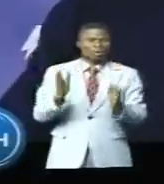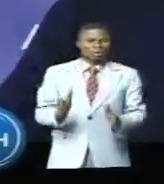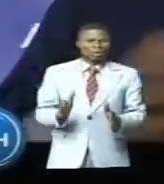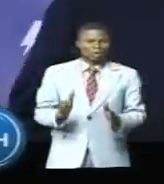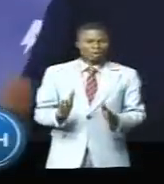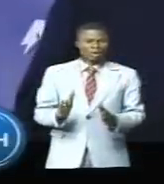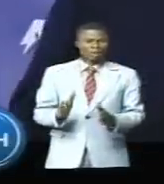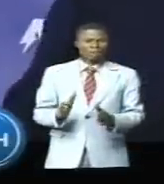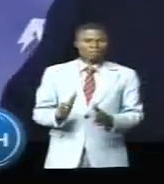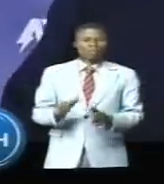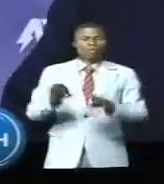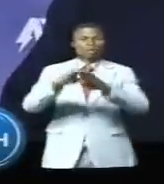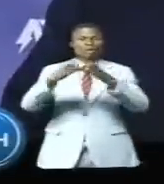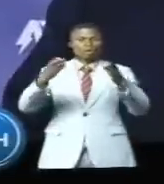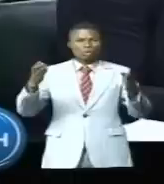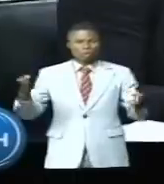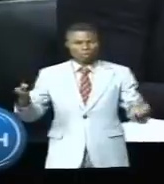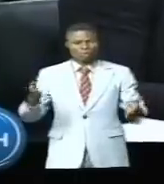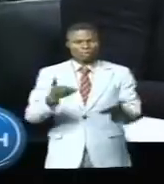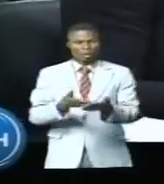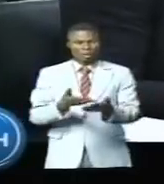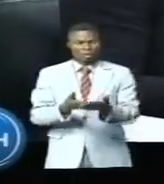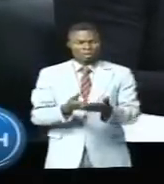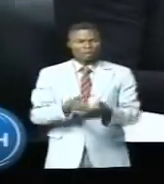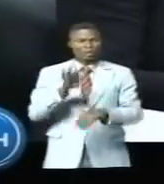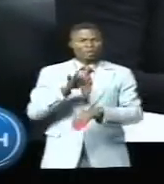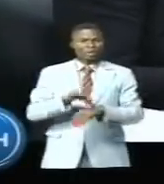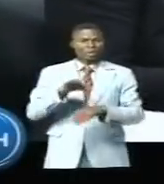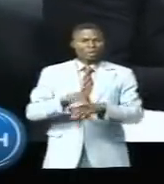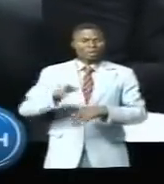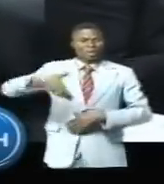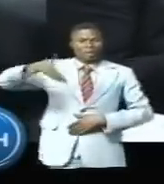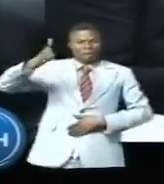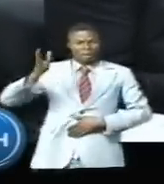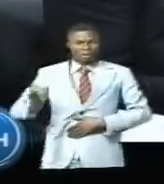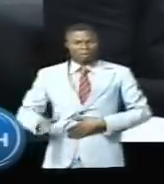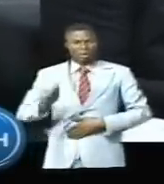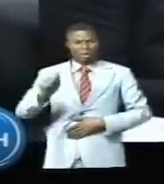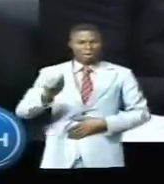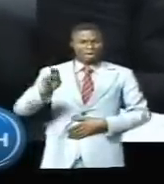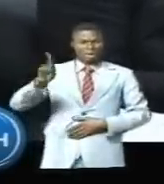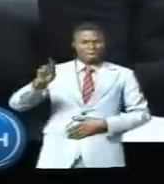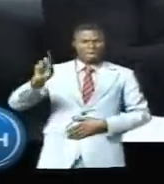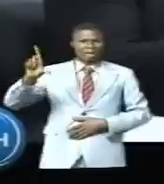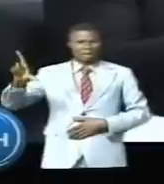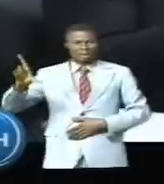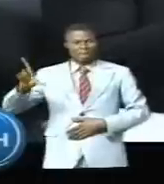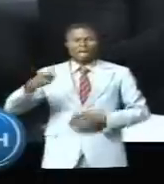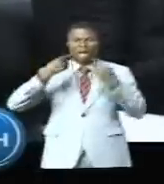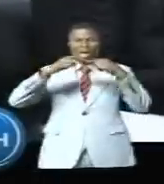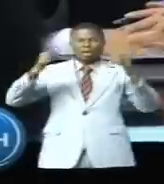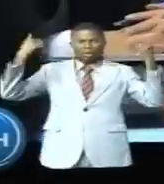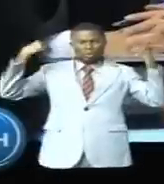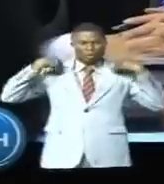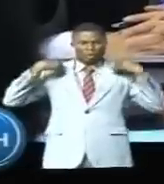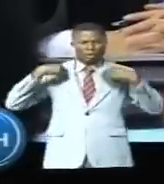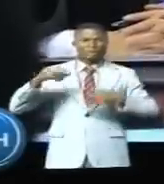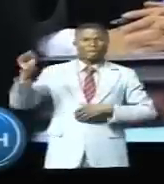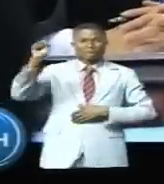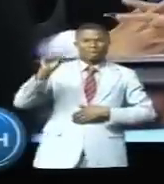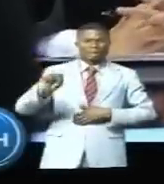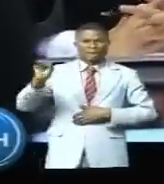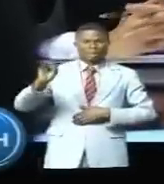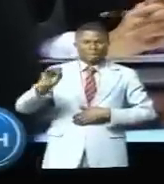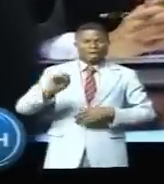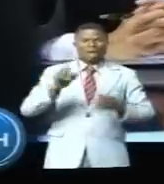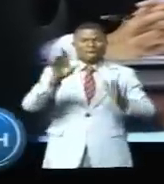électrique vers le réparateur de Capac. Occasion pour les experts de l'ARE de rappeler aux délégués de la SICO Hydro la